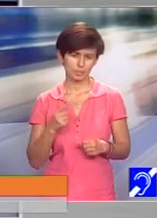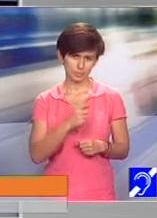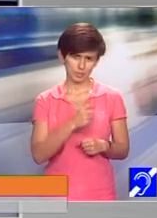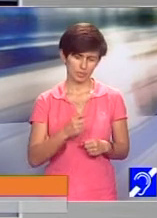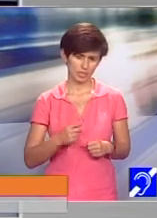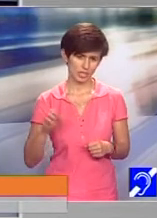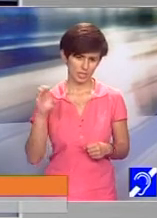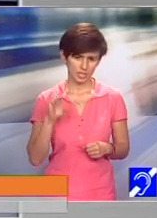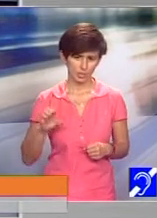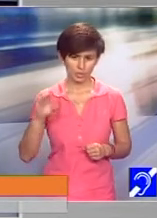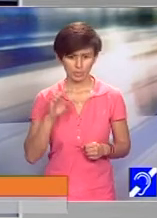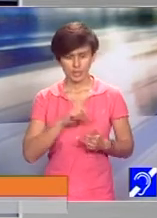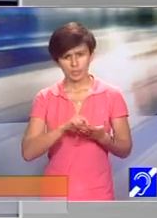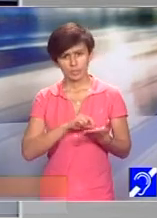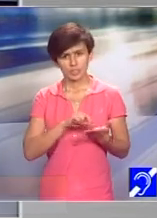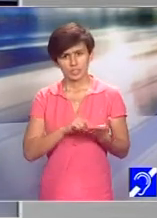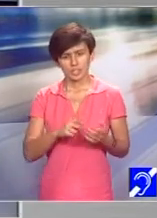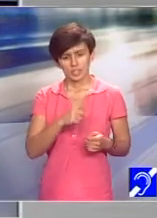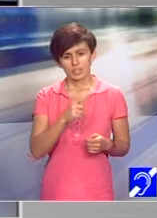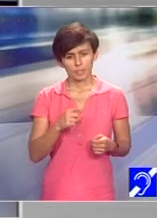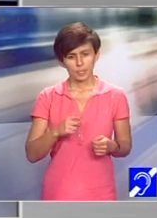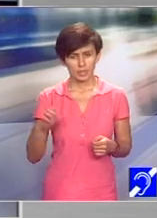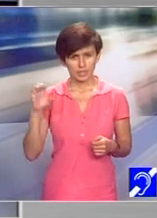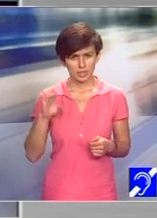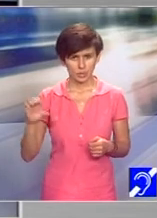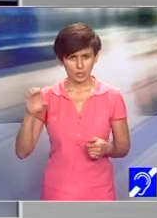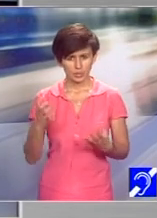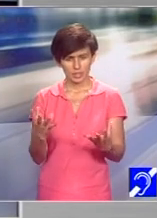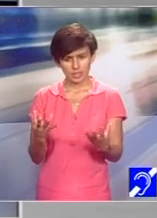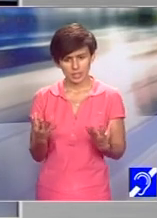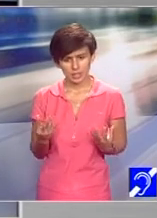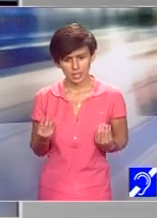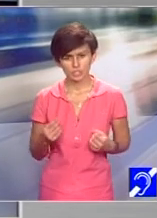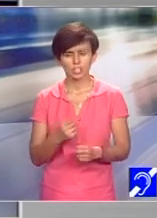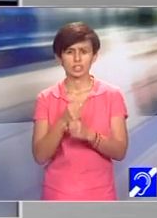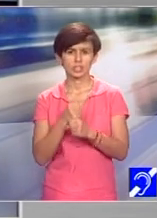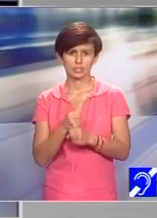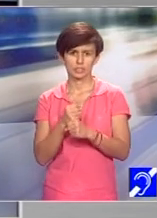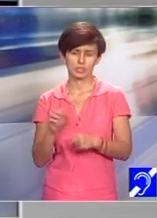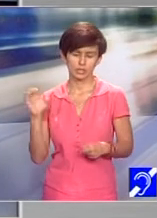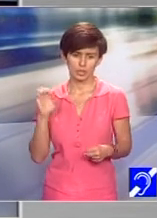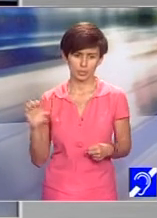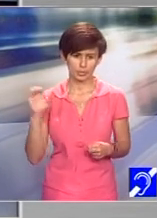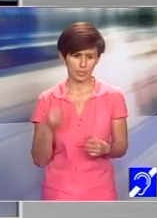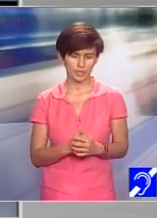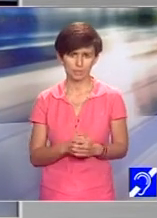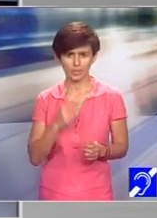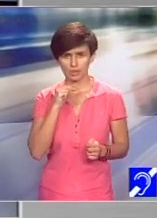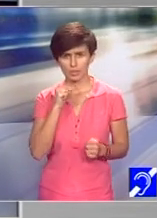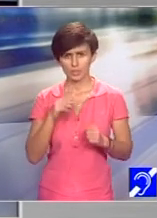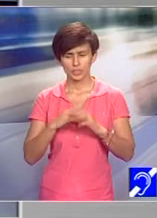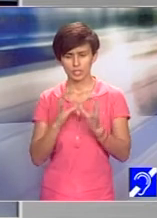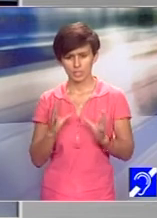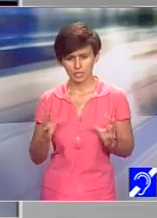și pe scrierea de proiecte europene, atragerea de fonduri europene. Toată lumea vorbește că România e într-un deficit